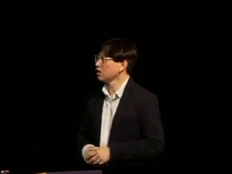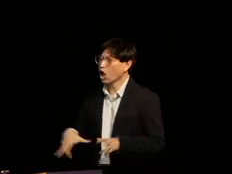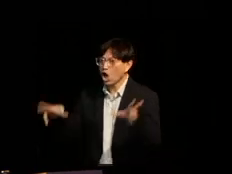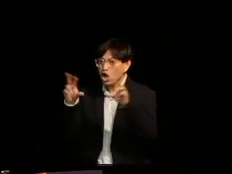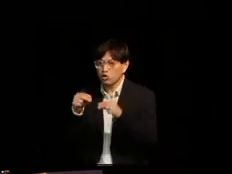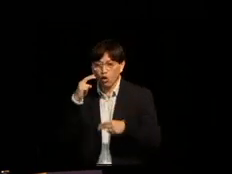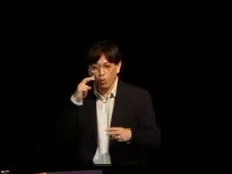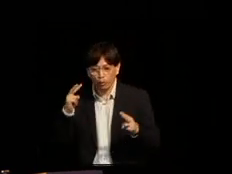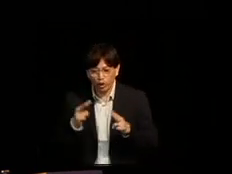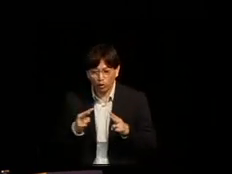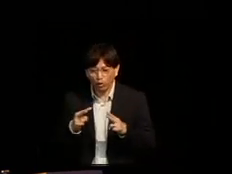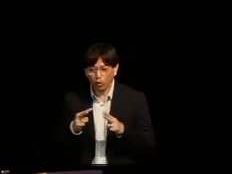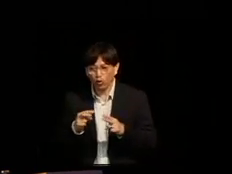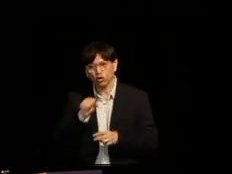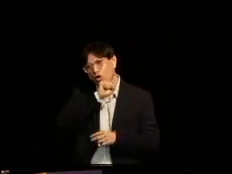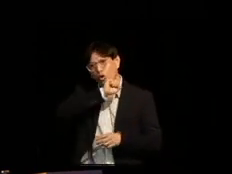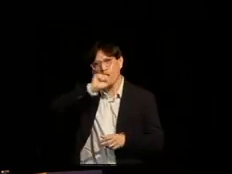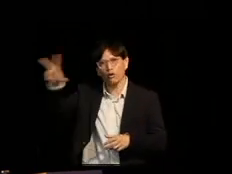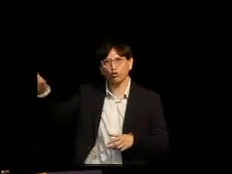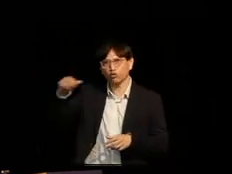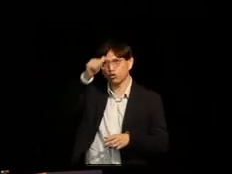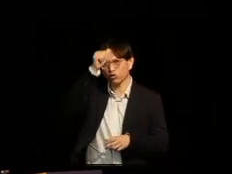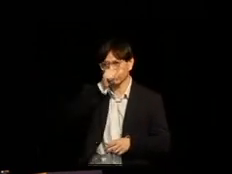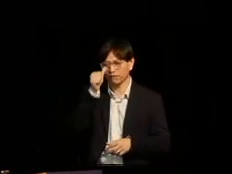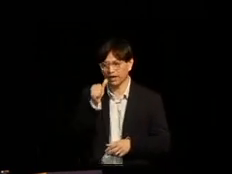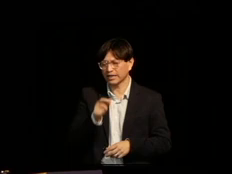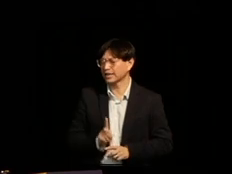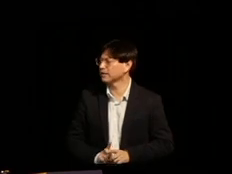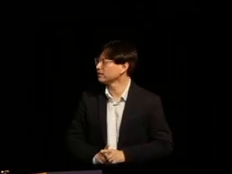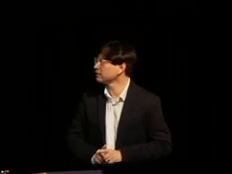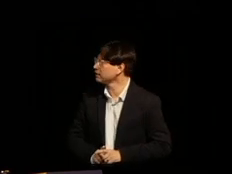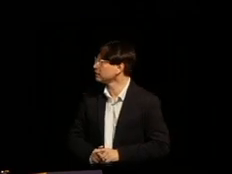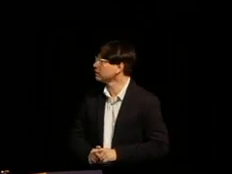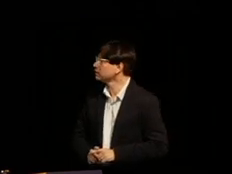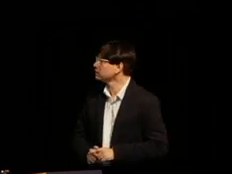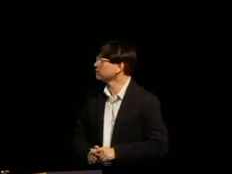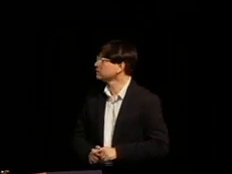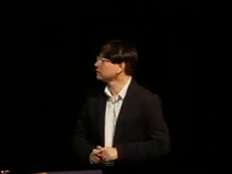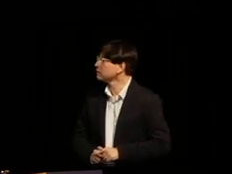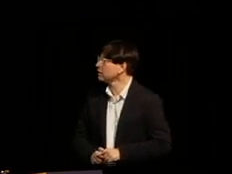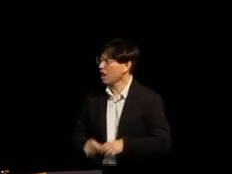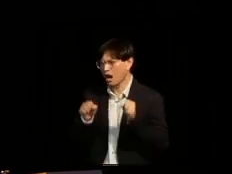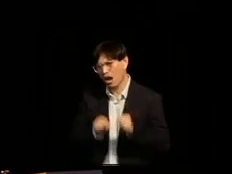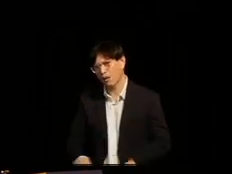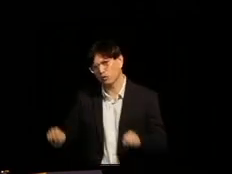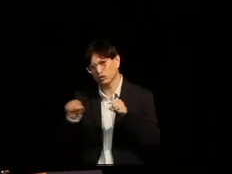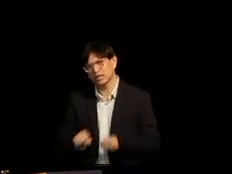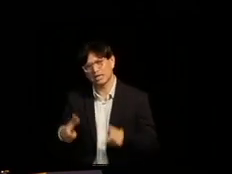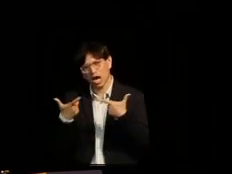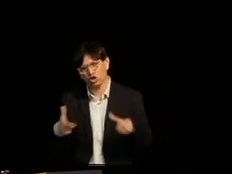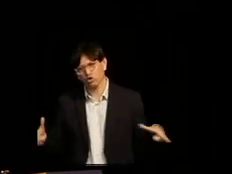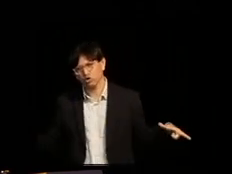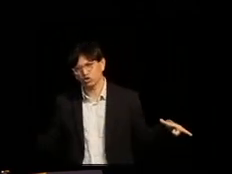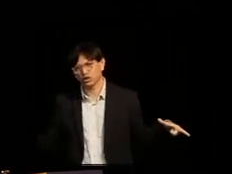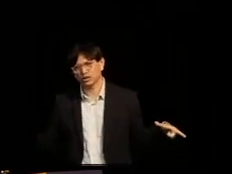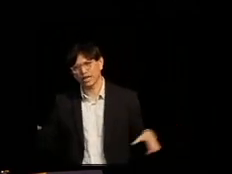nostra umanità con l'annuncio di fede e che quindi non ci sia ehm la possibilità di credere